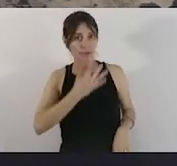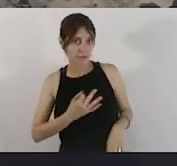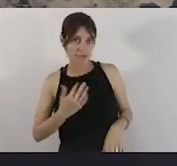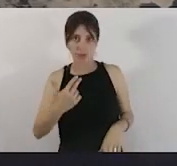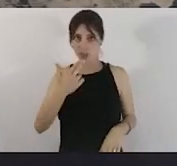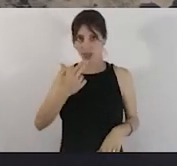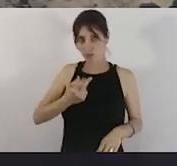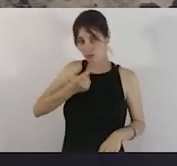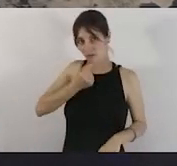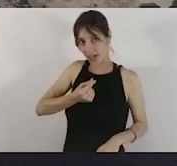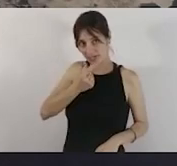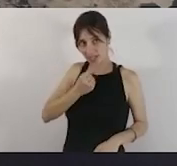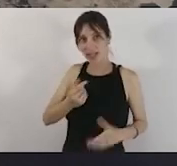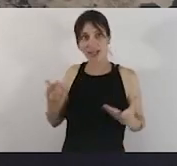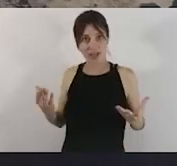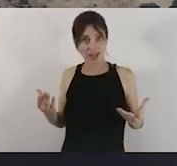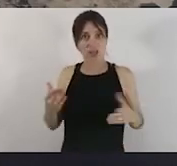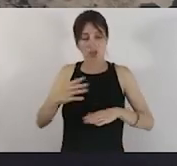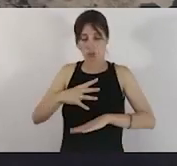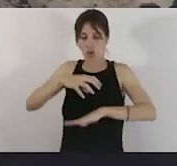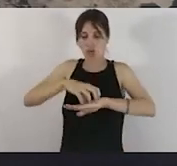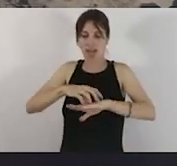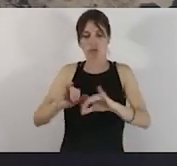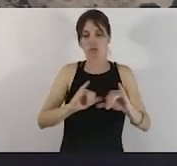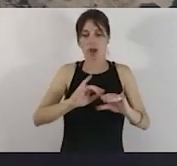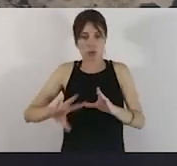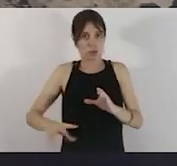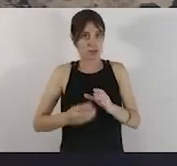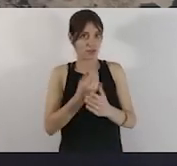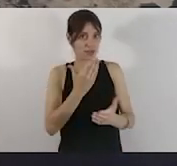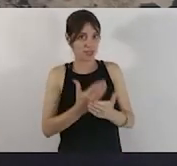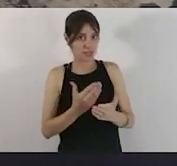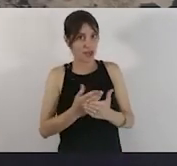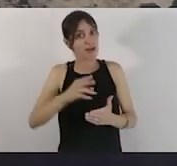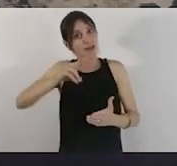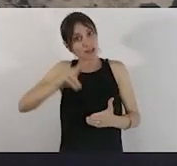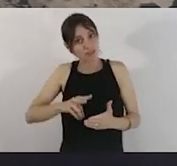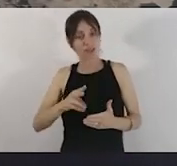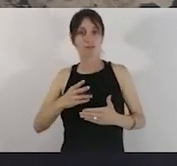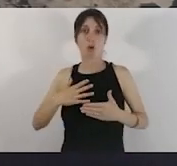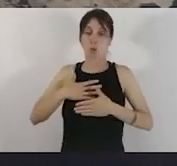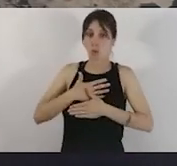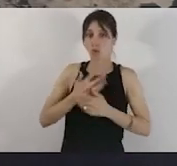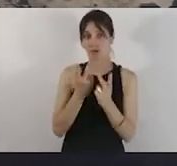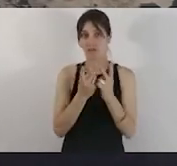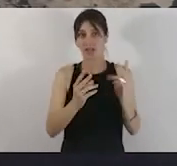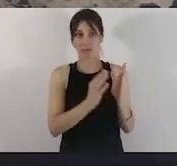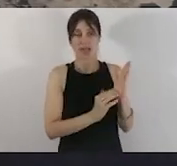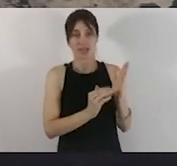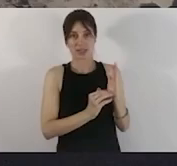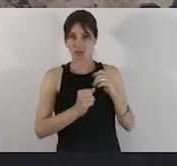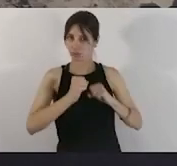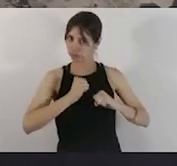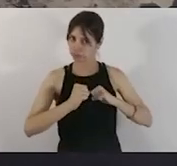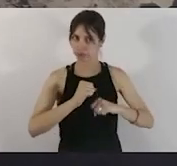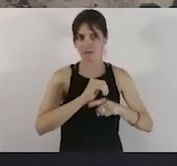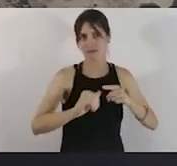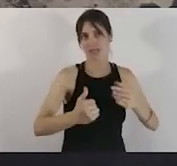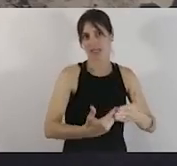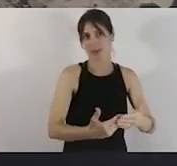ce qu'est une aire de jeu inclusif. Je me félicite vraiment que la ville de Marseille fasse ça. Donc